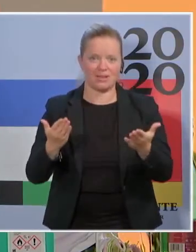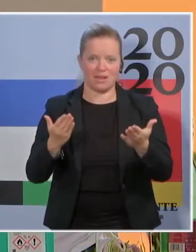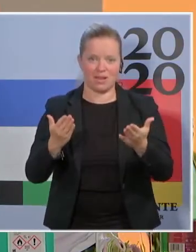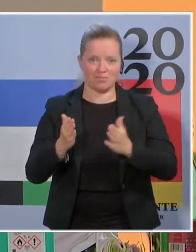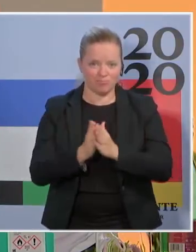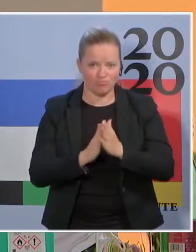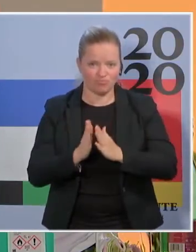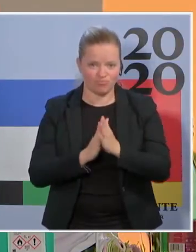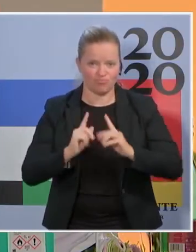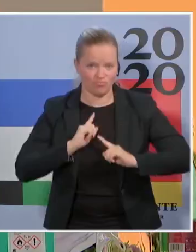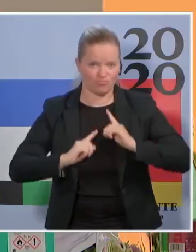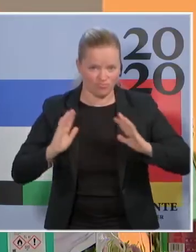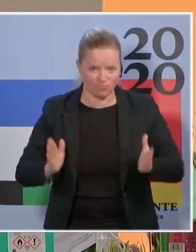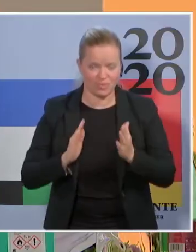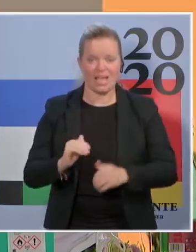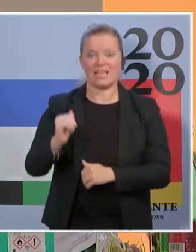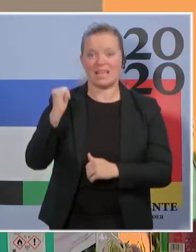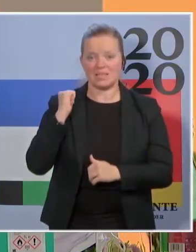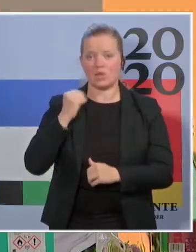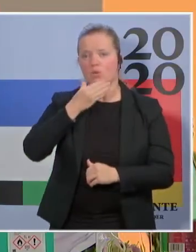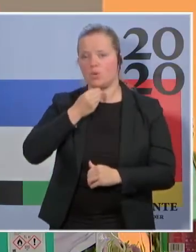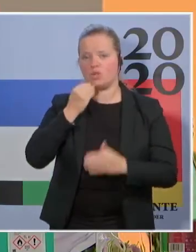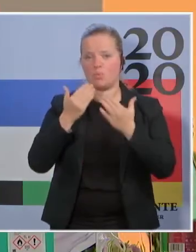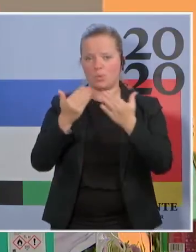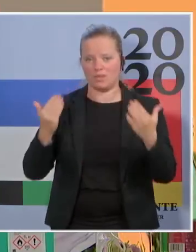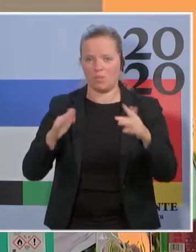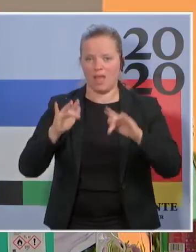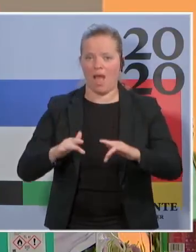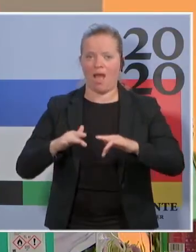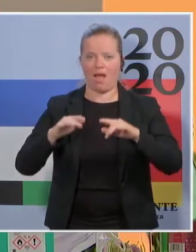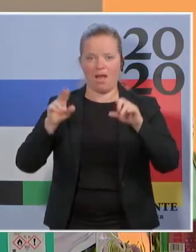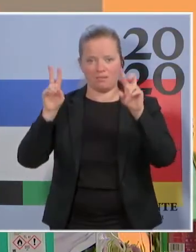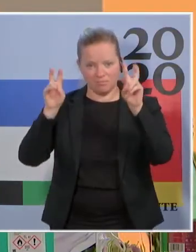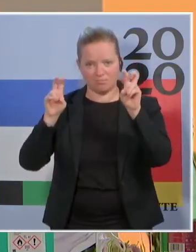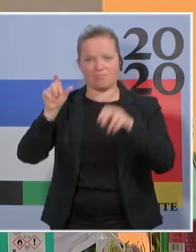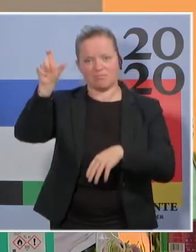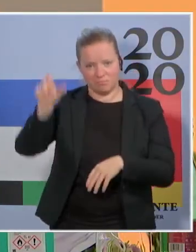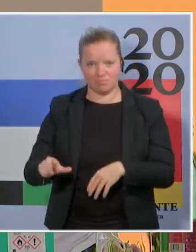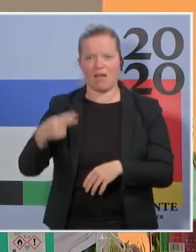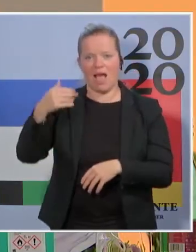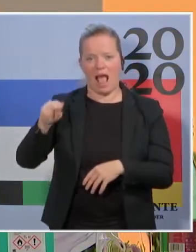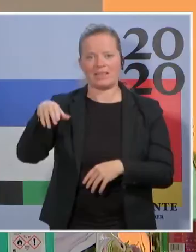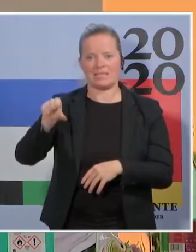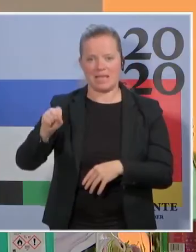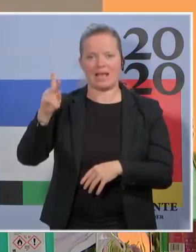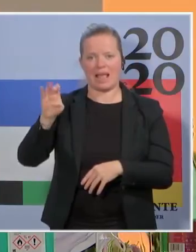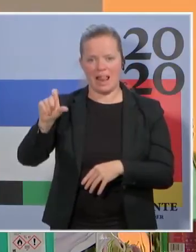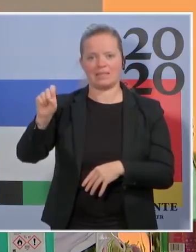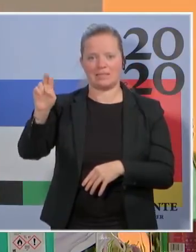dass im Jüdischen Museum gestern eine Ausstellung zum Werk Hans Kelsens eröffnet